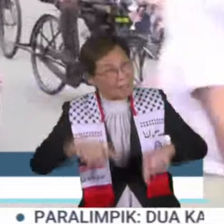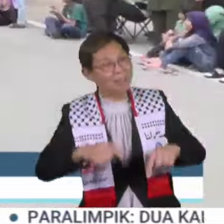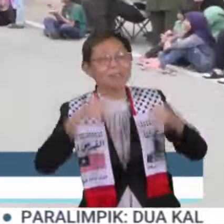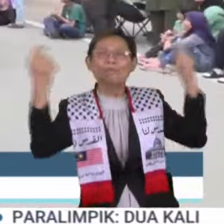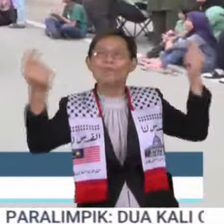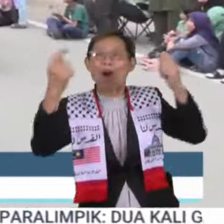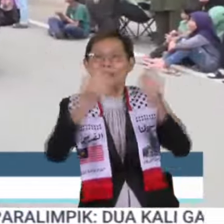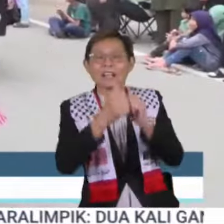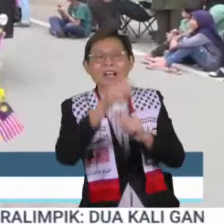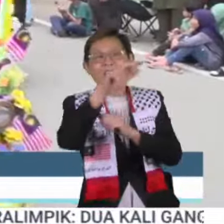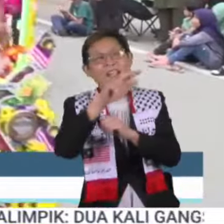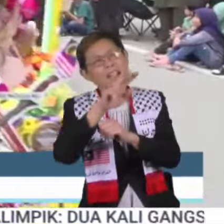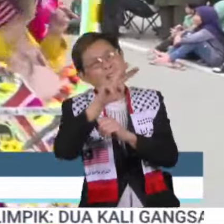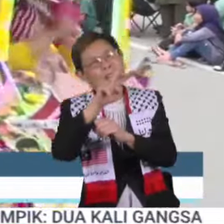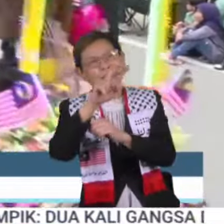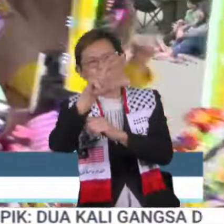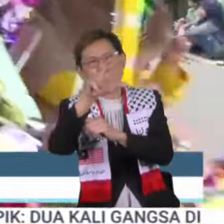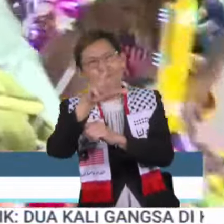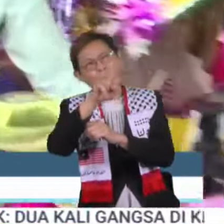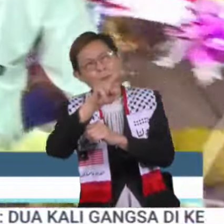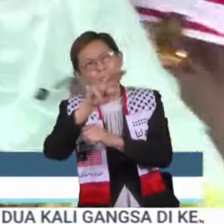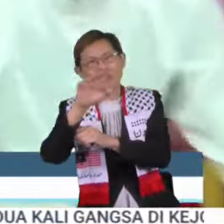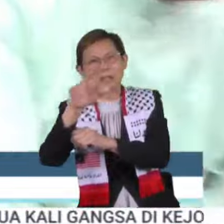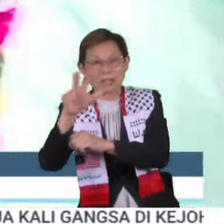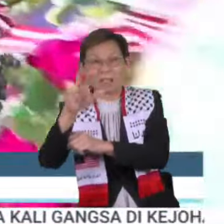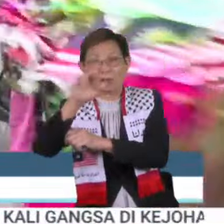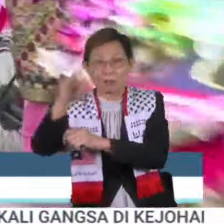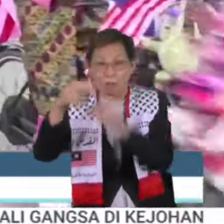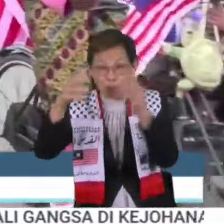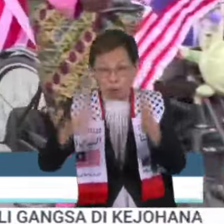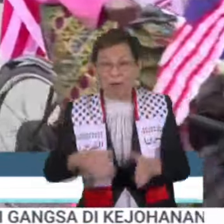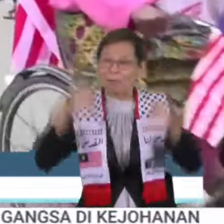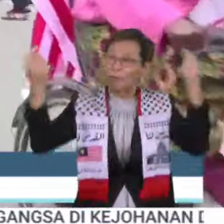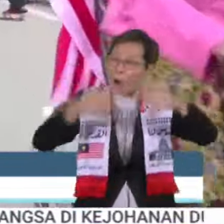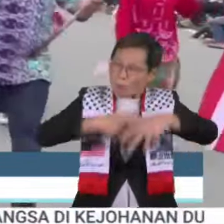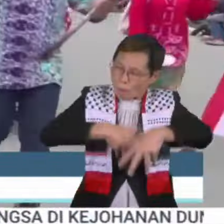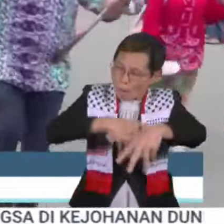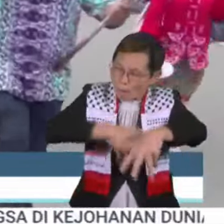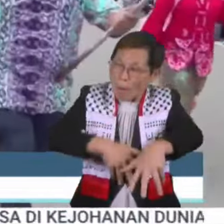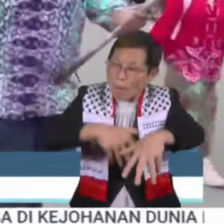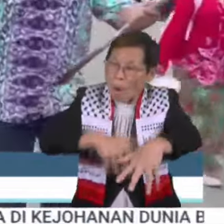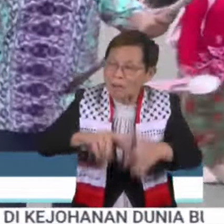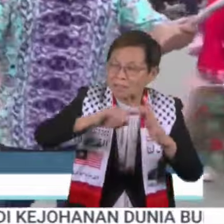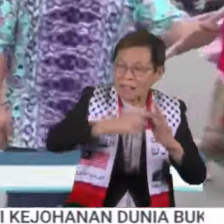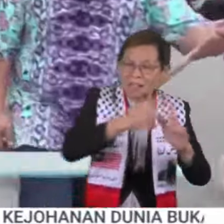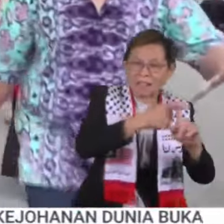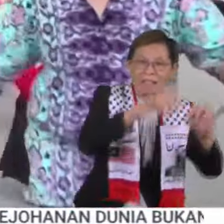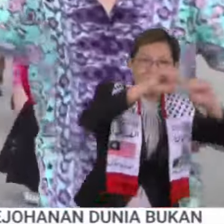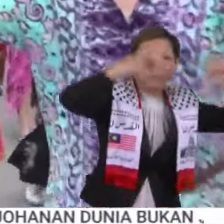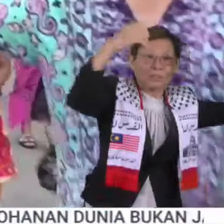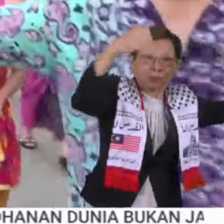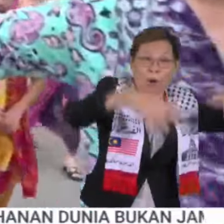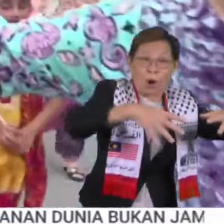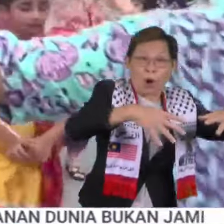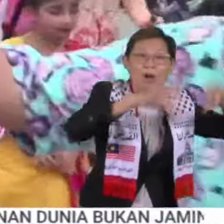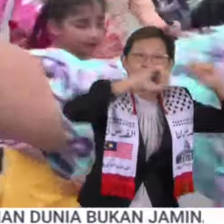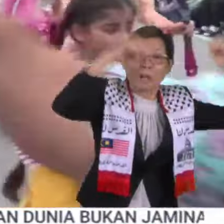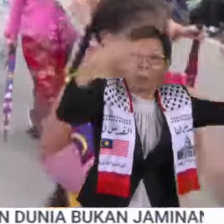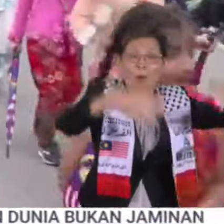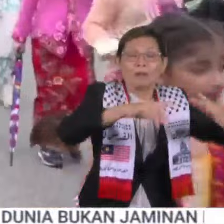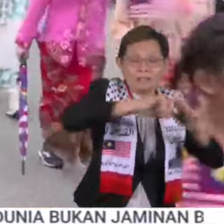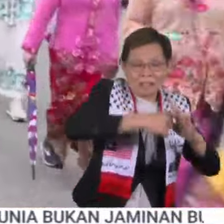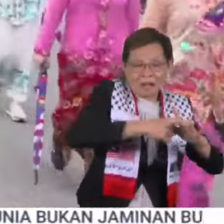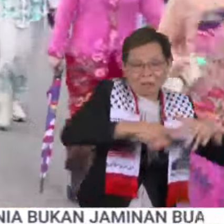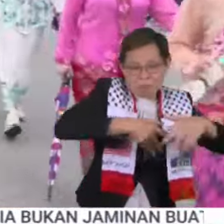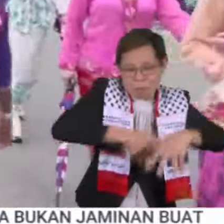20,000 rakyat di Dataran Shah Bandar, Kuala Terengganu. Istiadat perbarisan dan perarakan bermula dari Stadium Sultan Ismail Nasiruddin